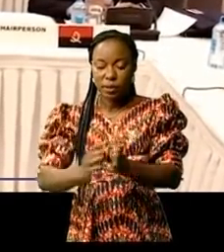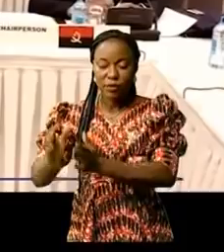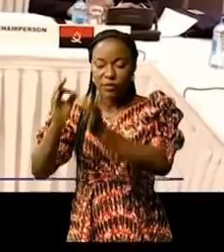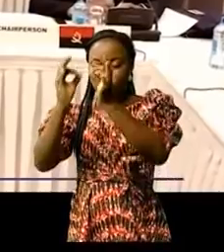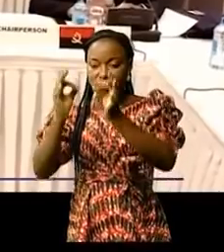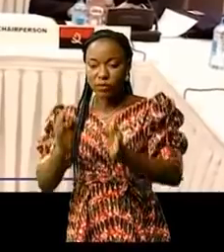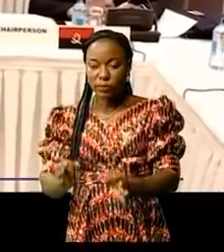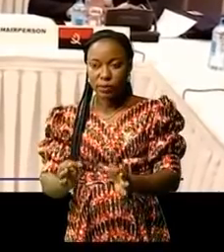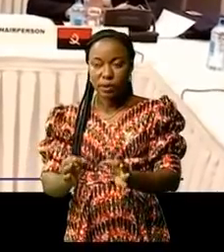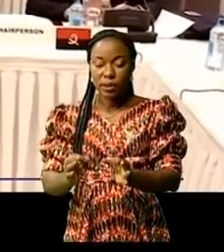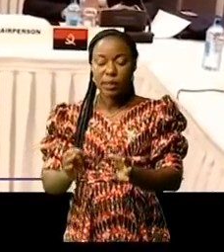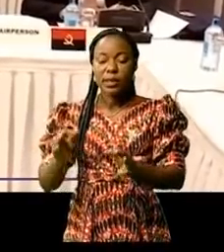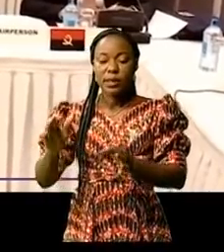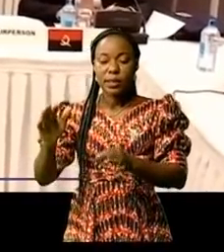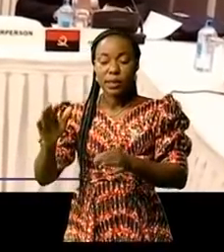depuis